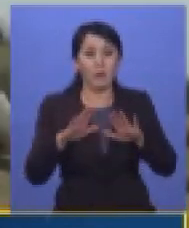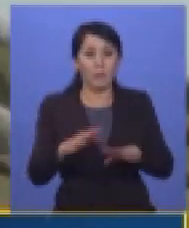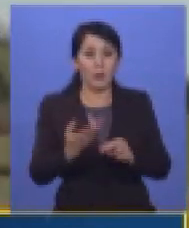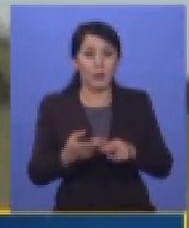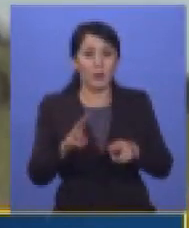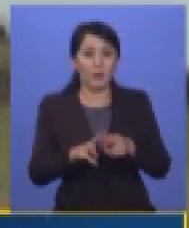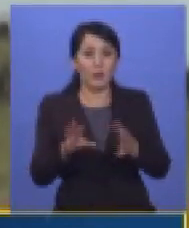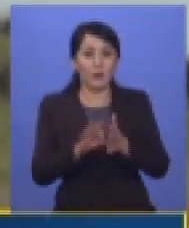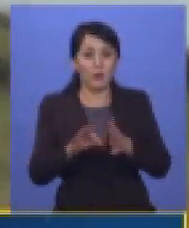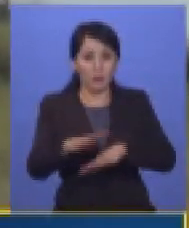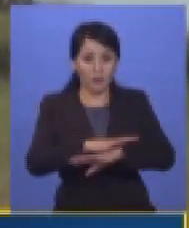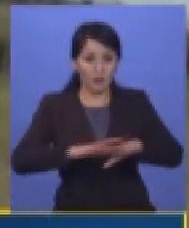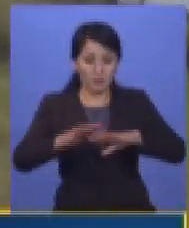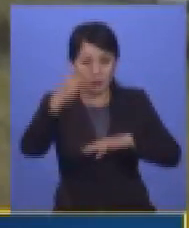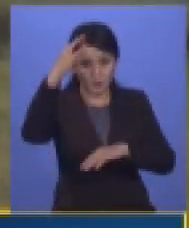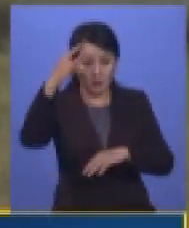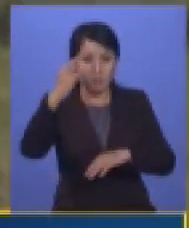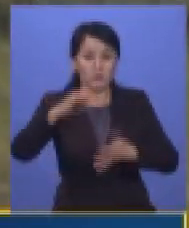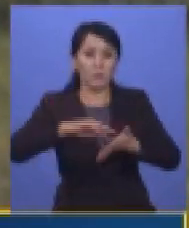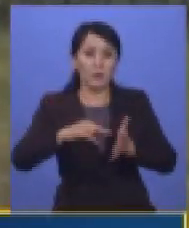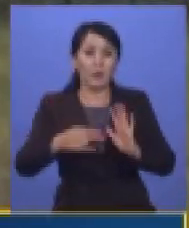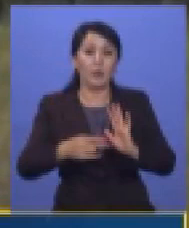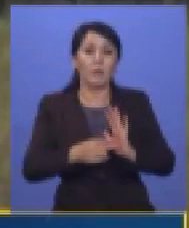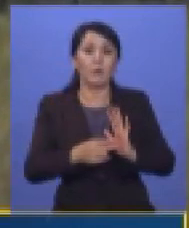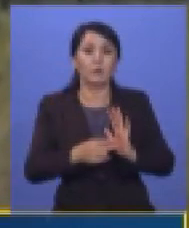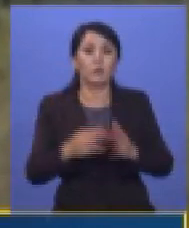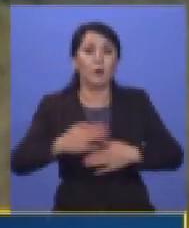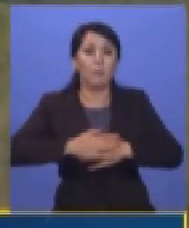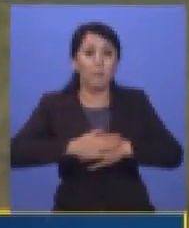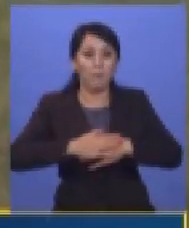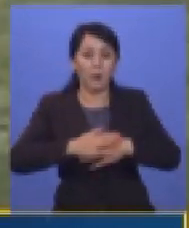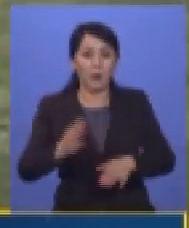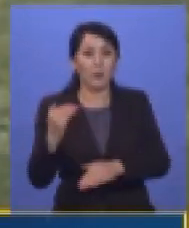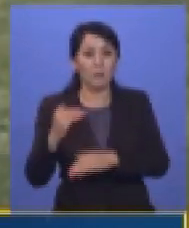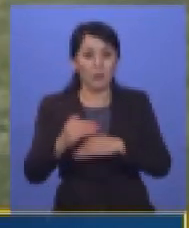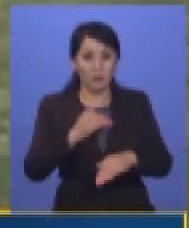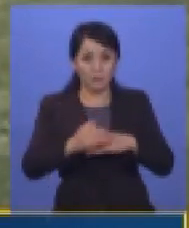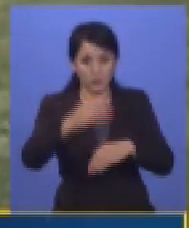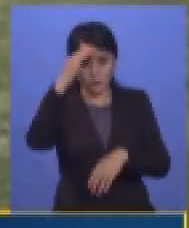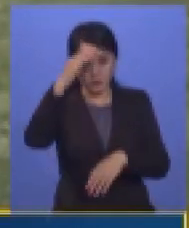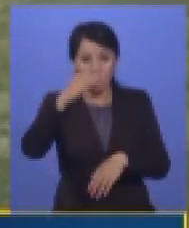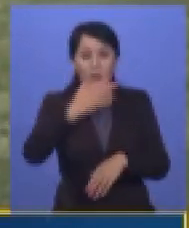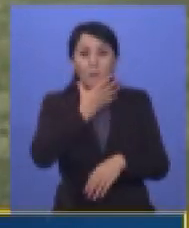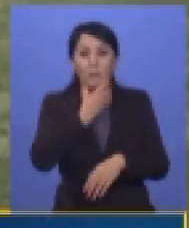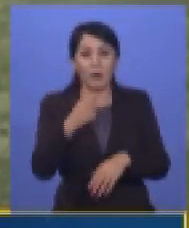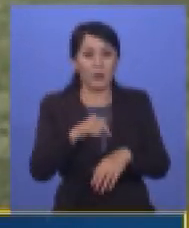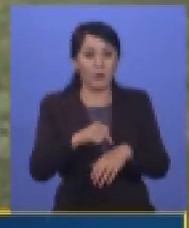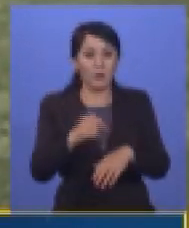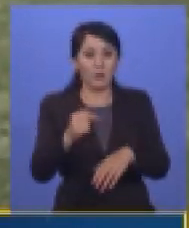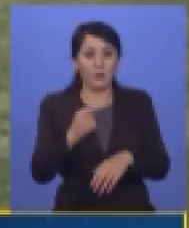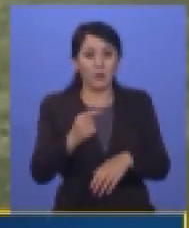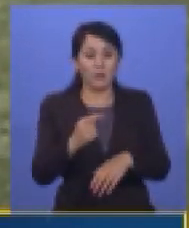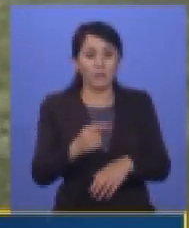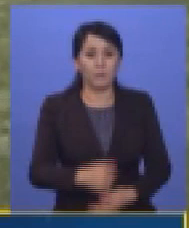мақсатымыз халыққа Қазақстанның географиясын басқа қырдан көрсету. Сондай-ақ ұлан-ғайыр атырапты сақтап қалған аталарымыздың өмір жолын сезіну дейді Дидар